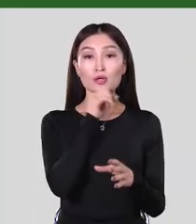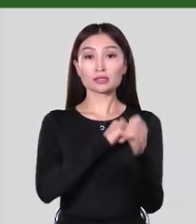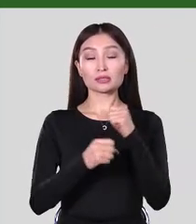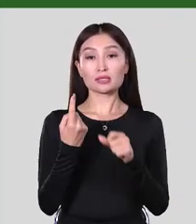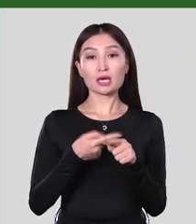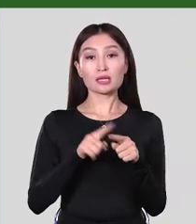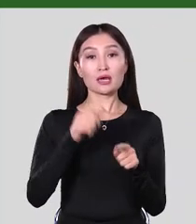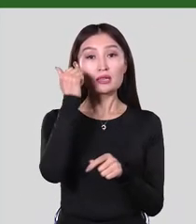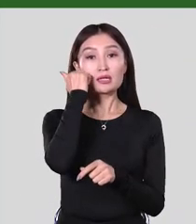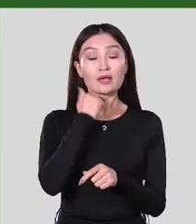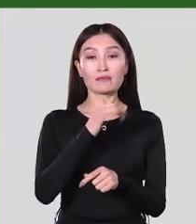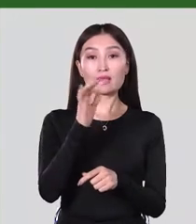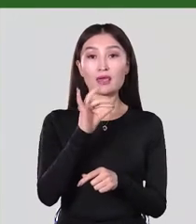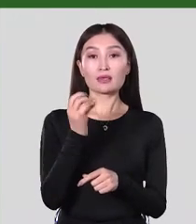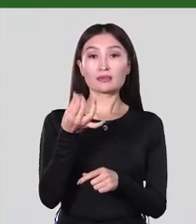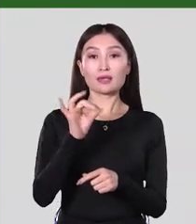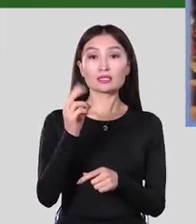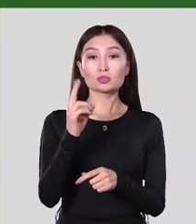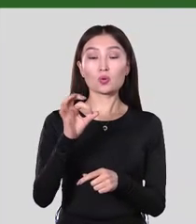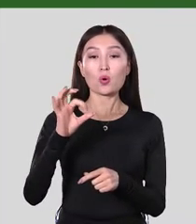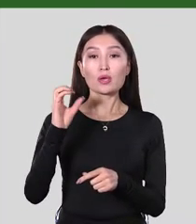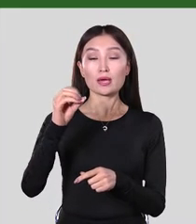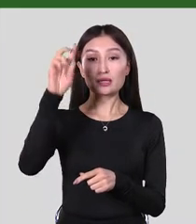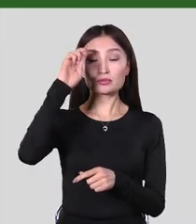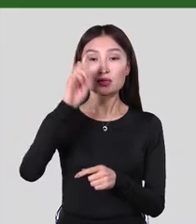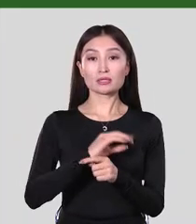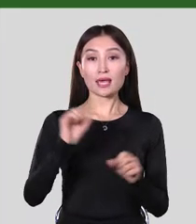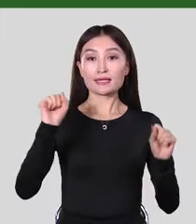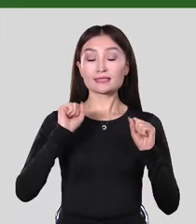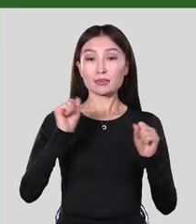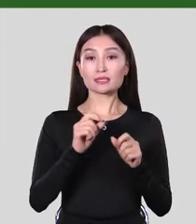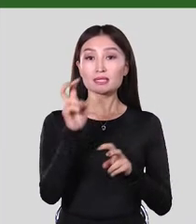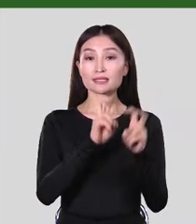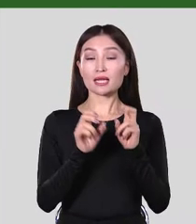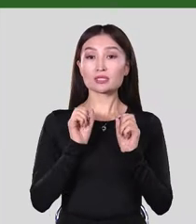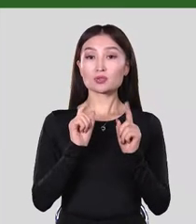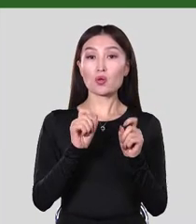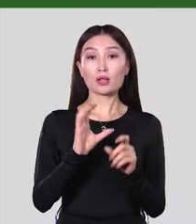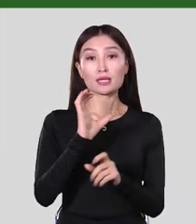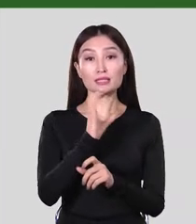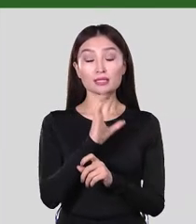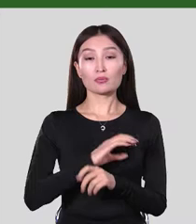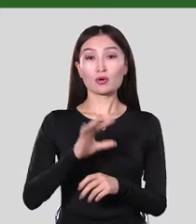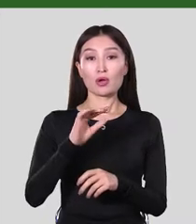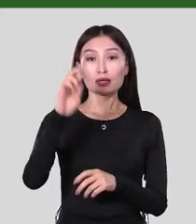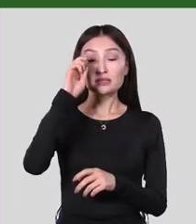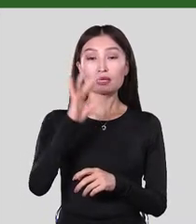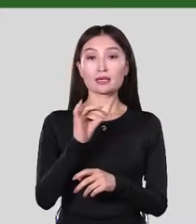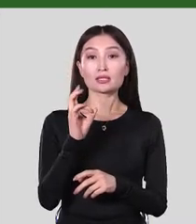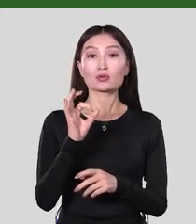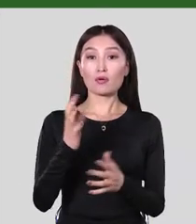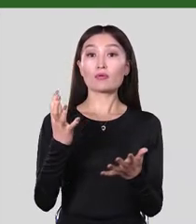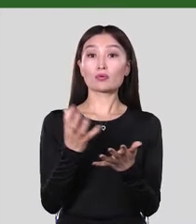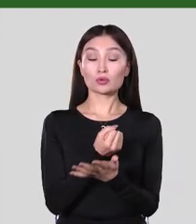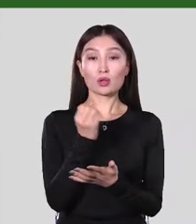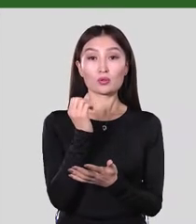это древнее индейское государство. Испанцы искали золото и серебро, и в стране инков им удалось